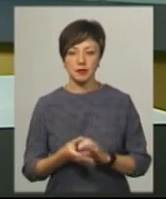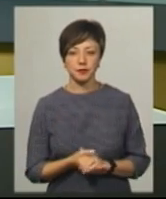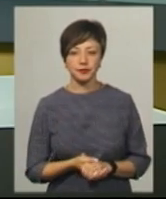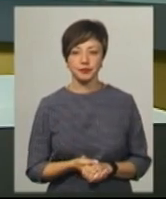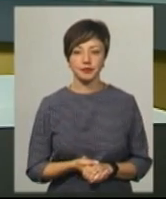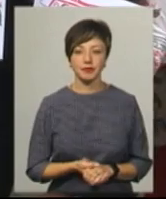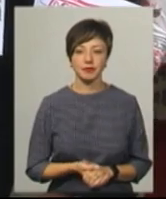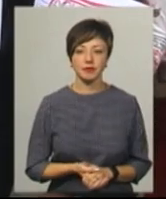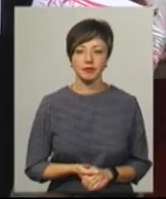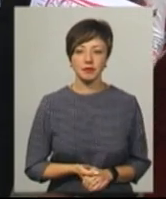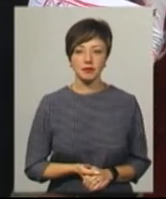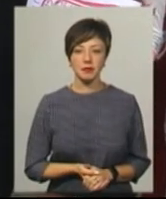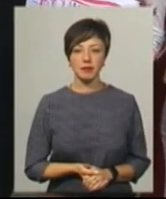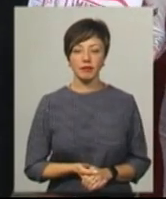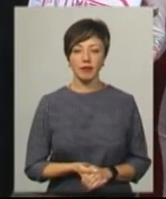Збродової.